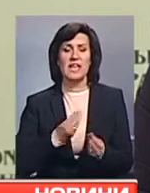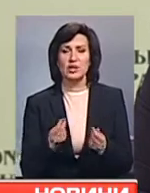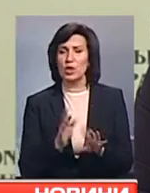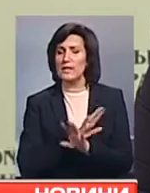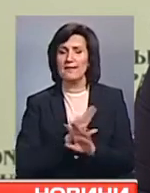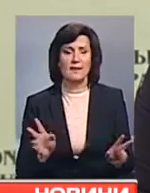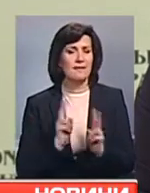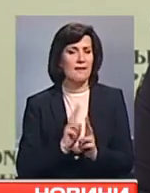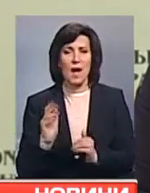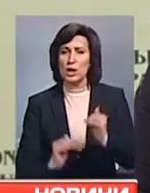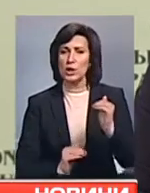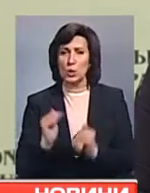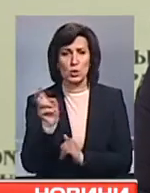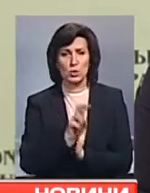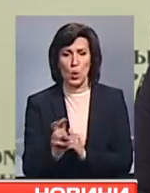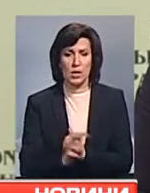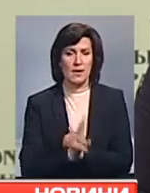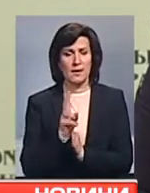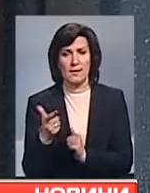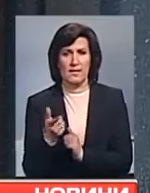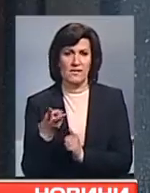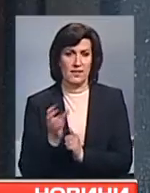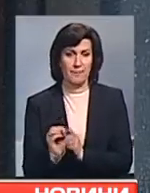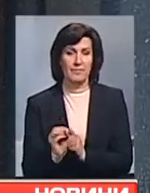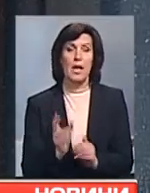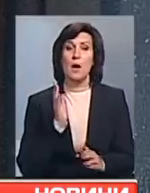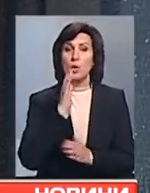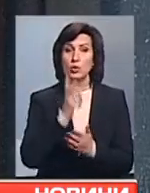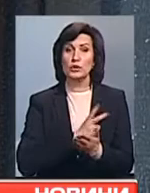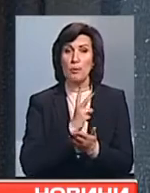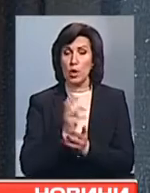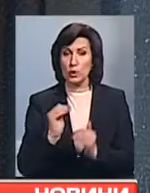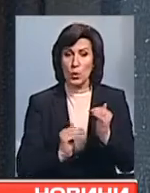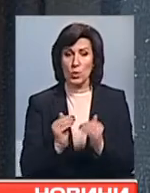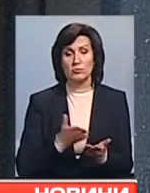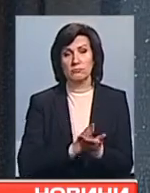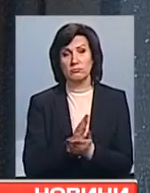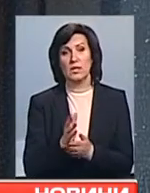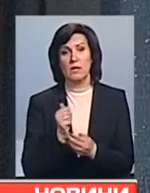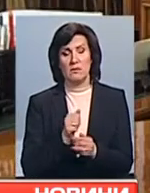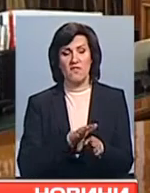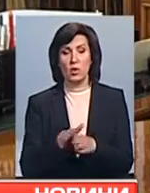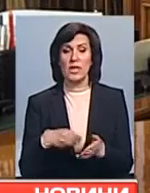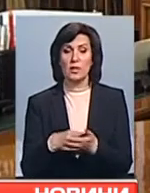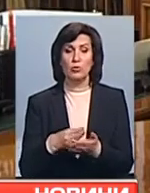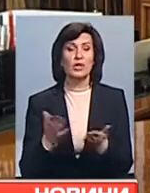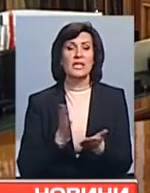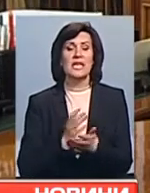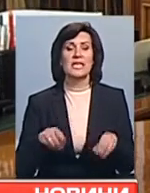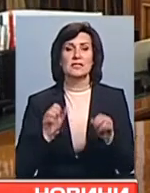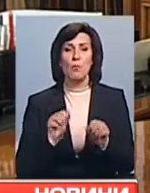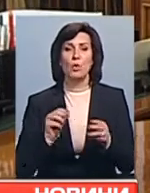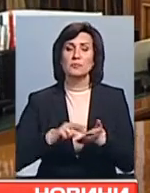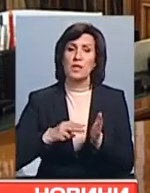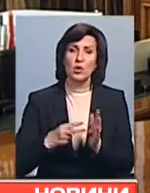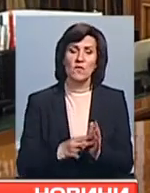цін. Це ніяк не курс долара к гривні. Прогнозний показник курсу – орієнтир у виконанні бюджету, який дає змогу